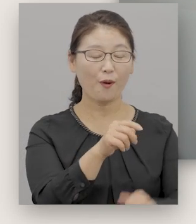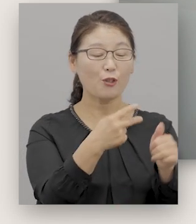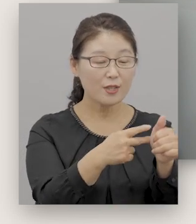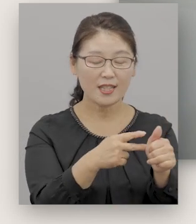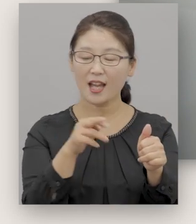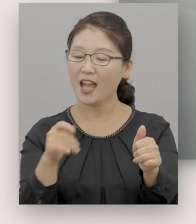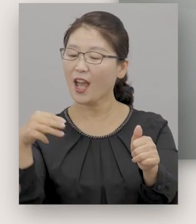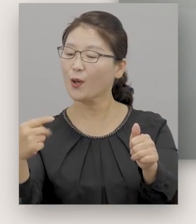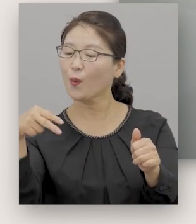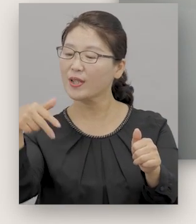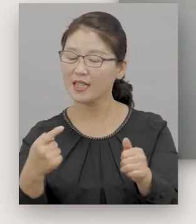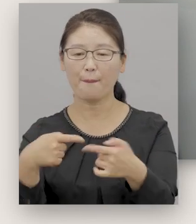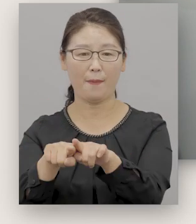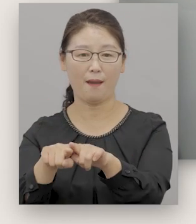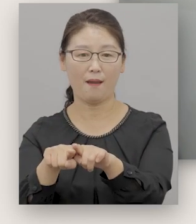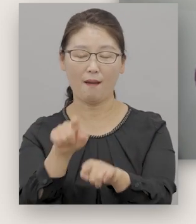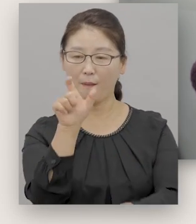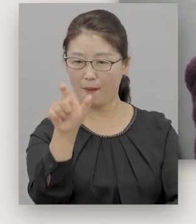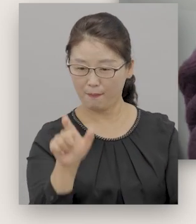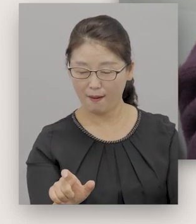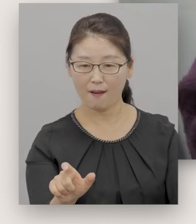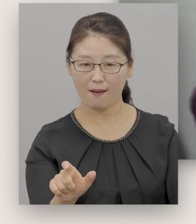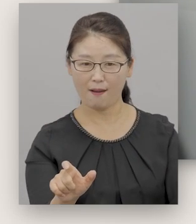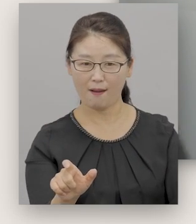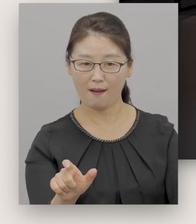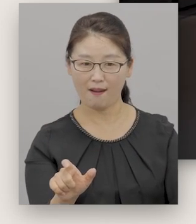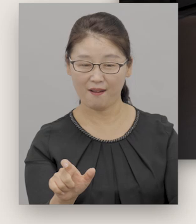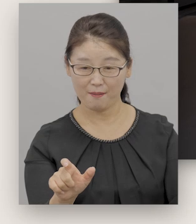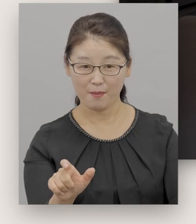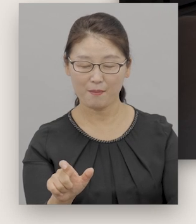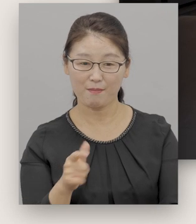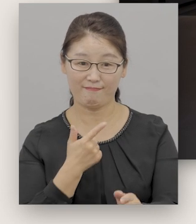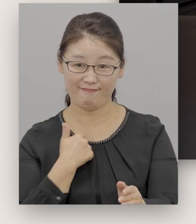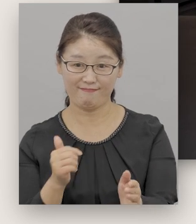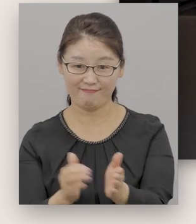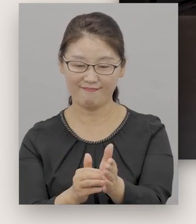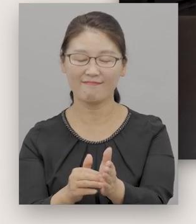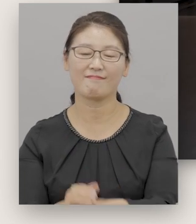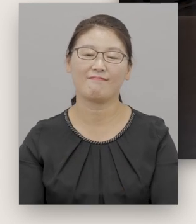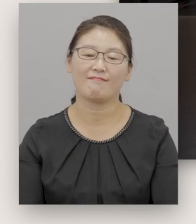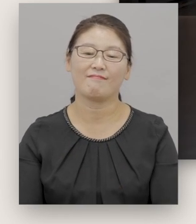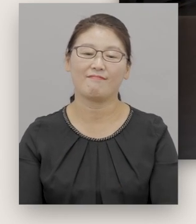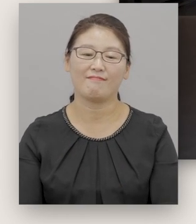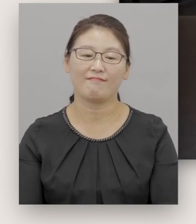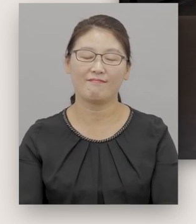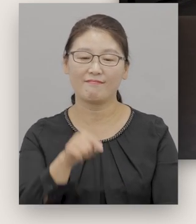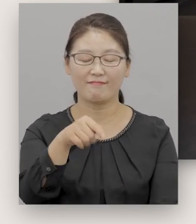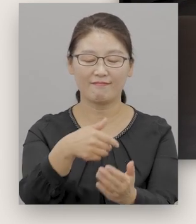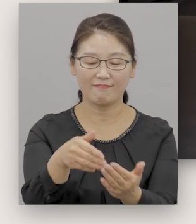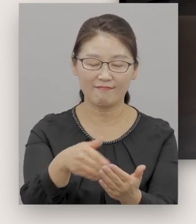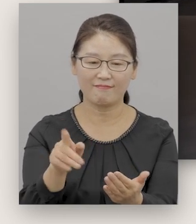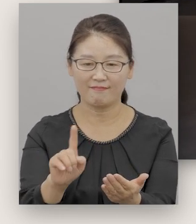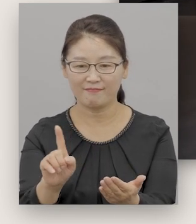쓰거나 이렇게 본인의 작업에 대해서 명명하기 일일입니다. 여기 보시는 이 작업은요.